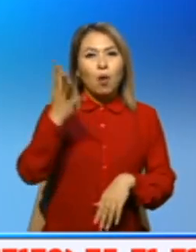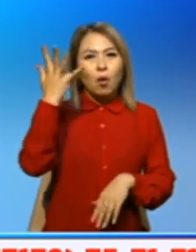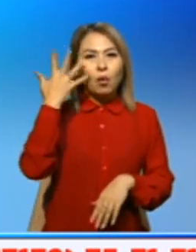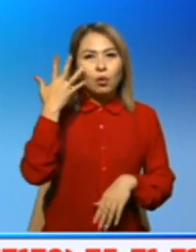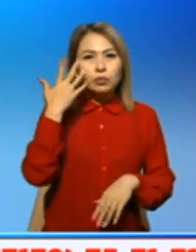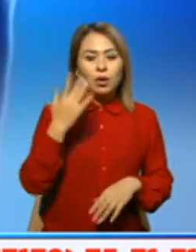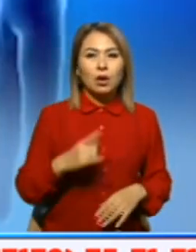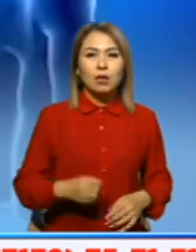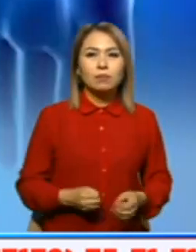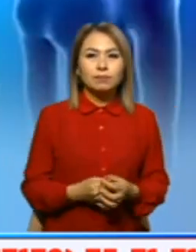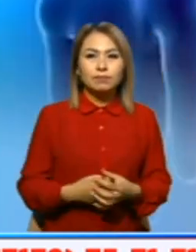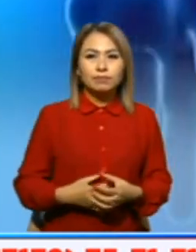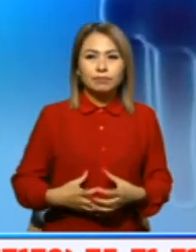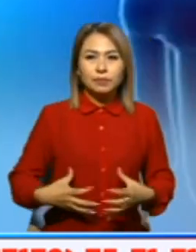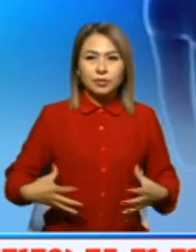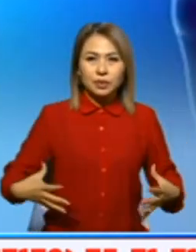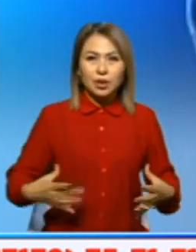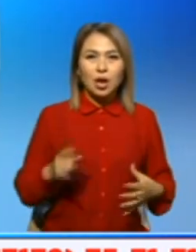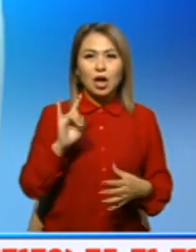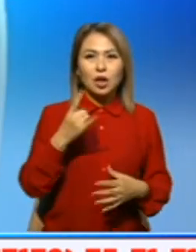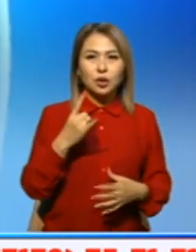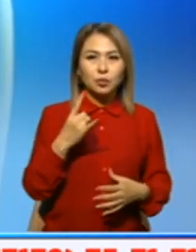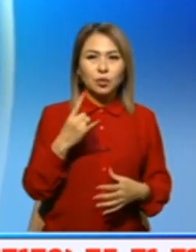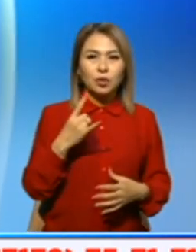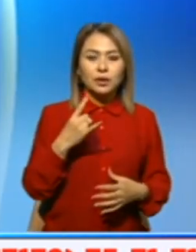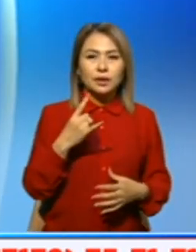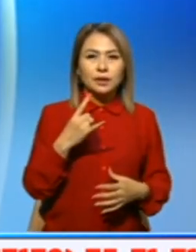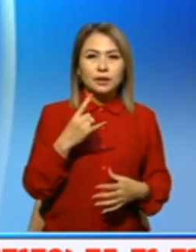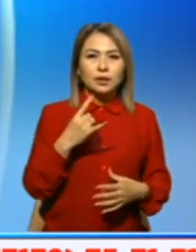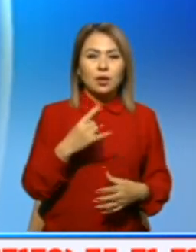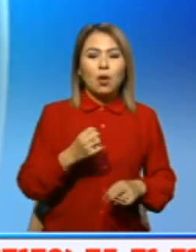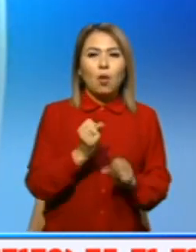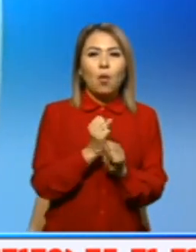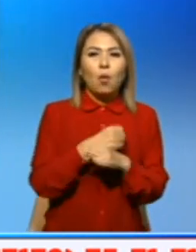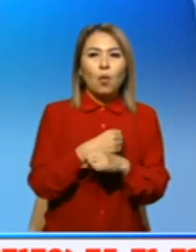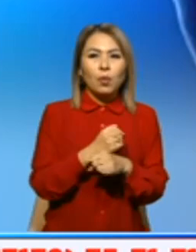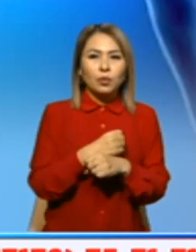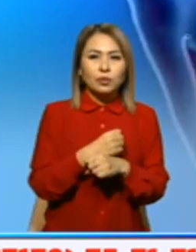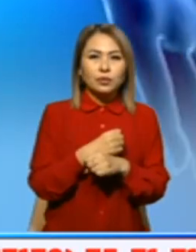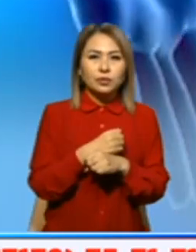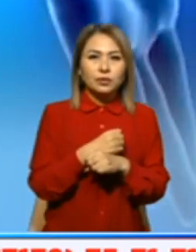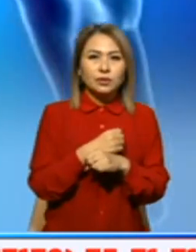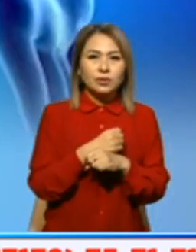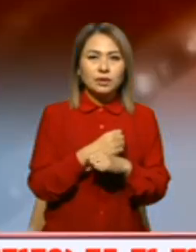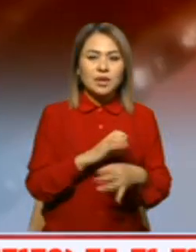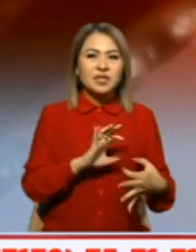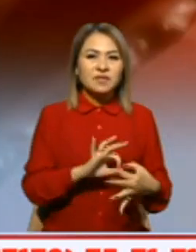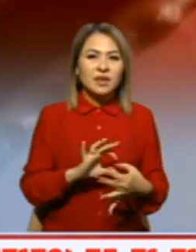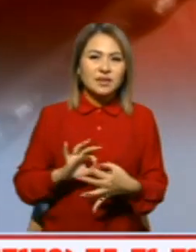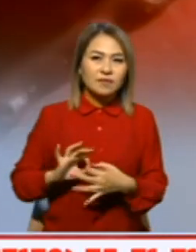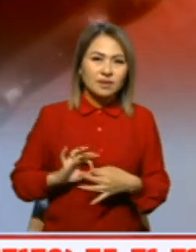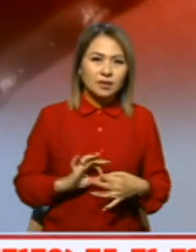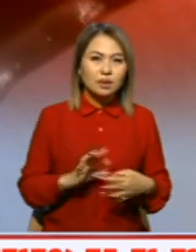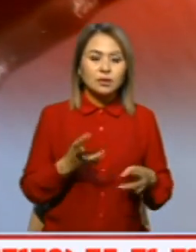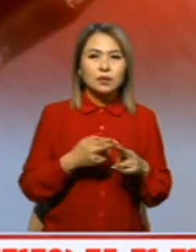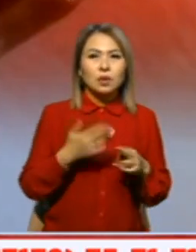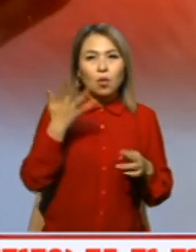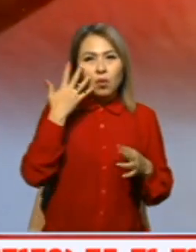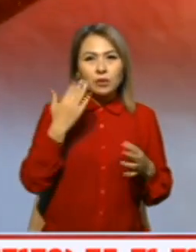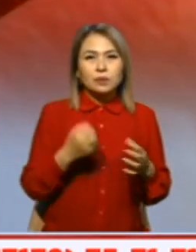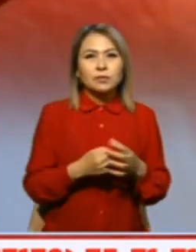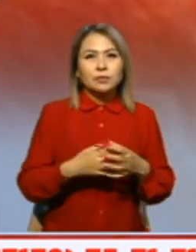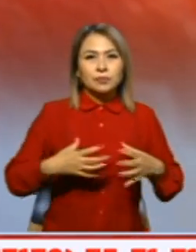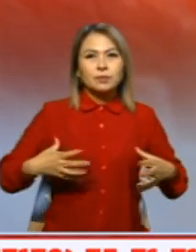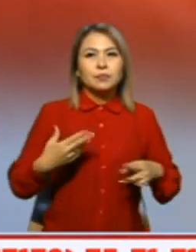көлемінен үлкейе бастаған кезде бұл жатыр жан жағындағы сүйектерге бір связкалармен байланған. Ол керілу